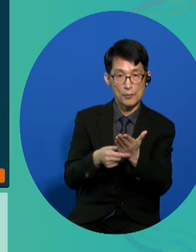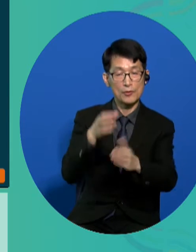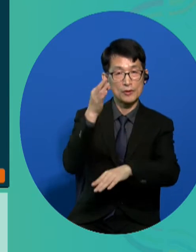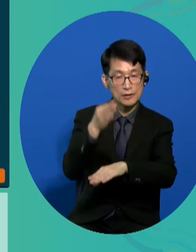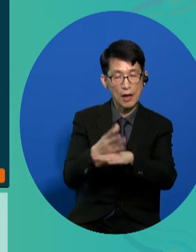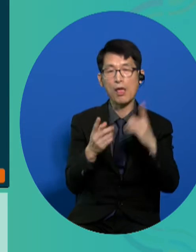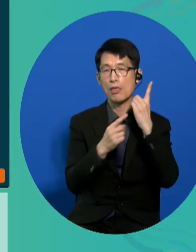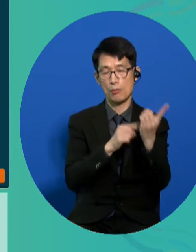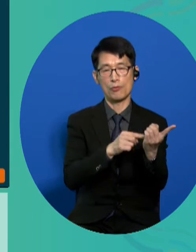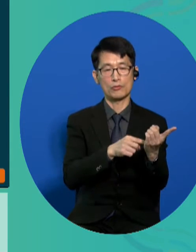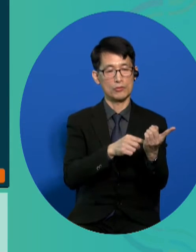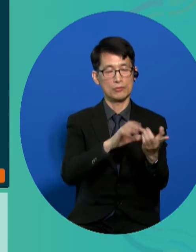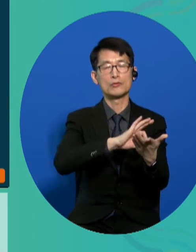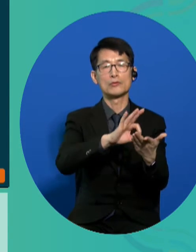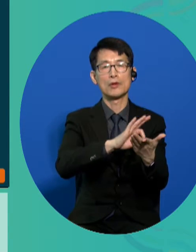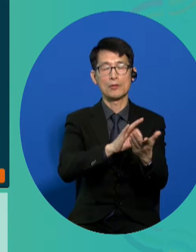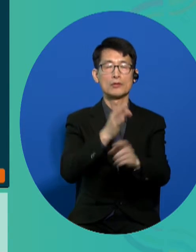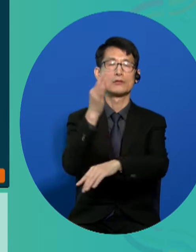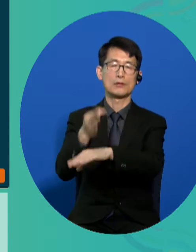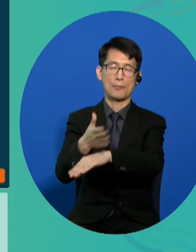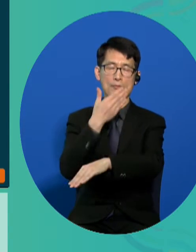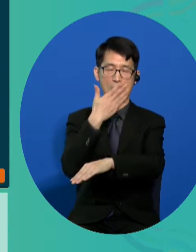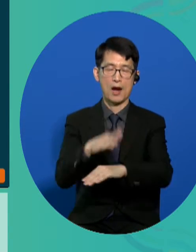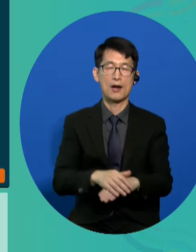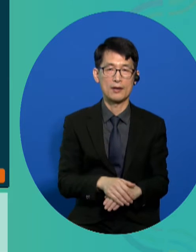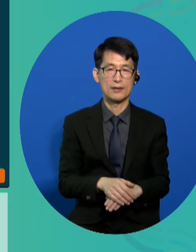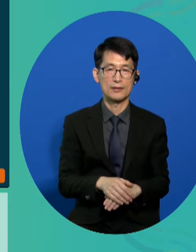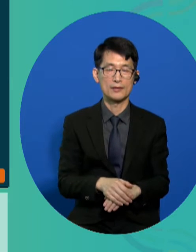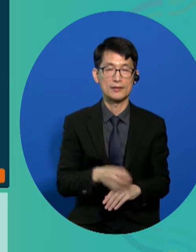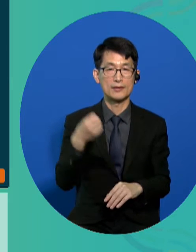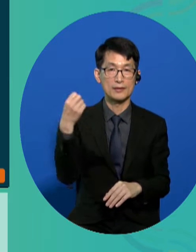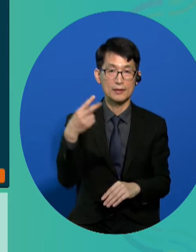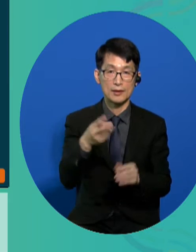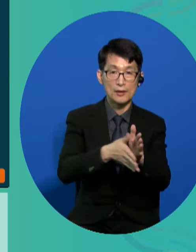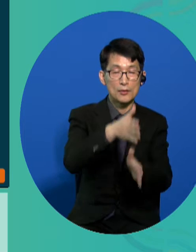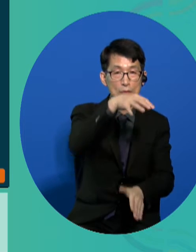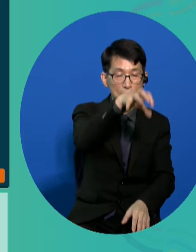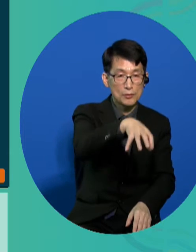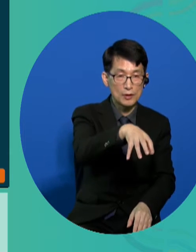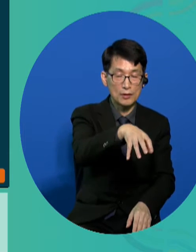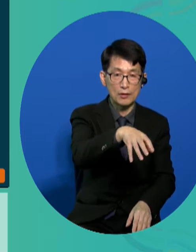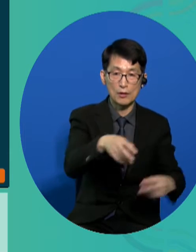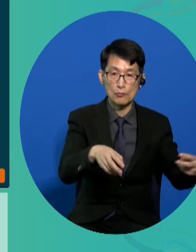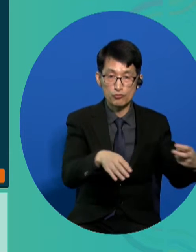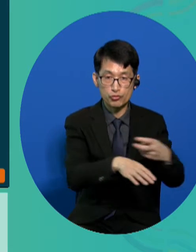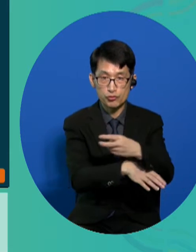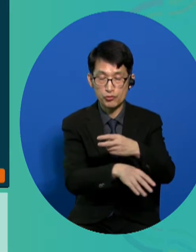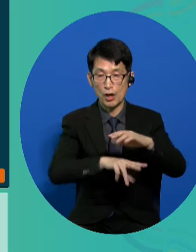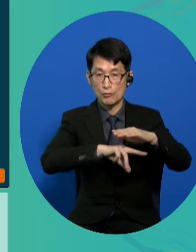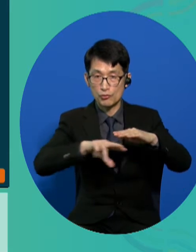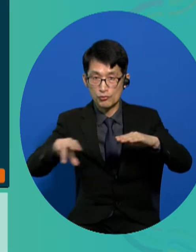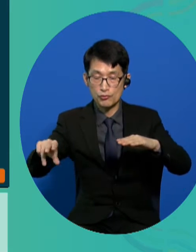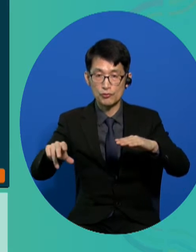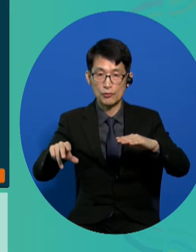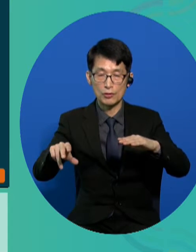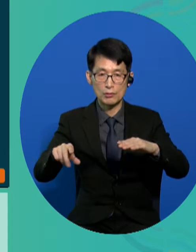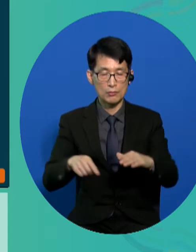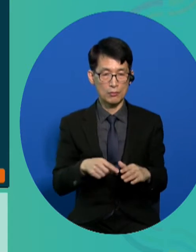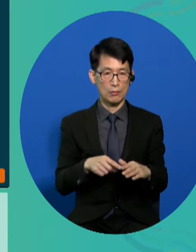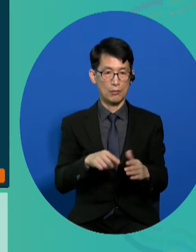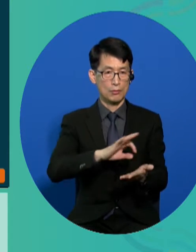있습니다. 그러나 도시에서 교통 및 이동성을 지원하는 기술에 접근을 할 수 없는